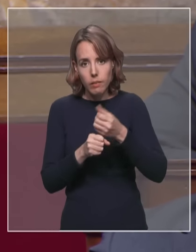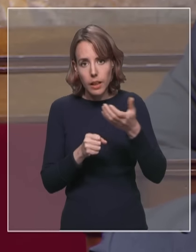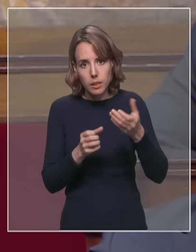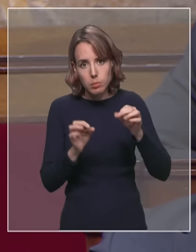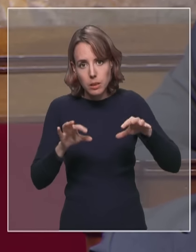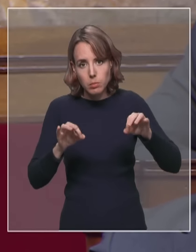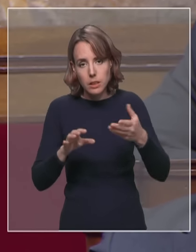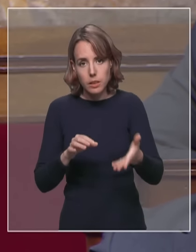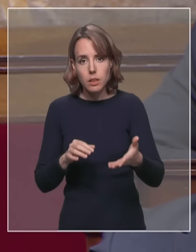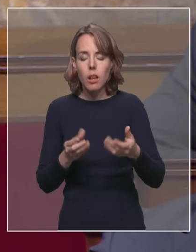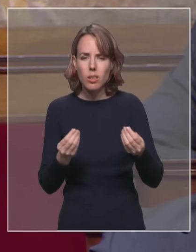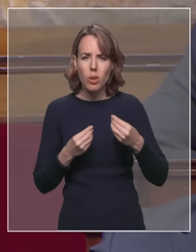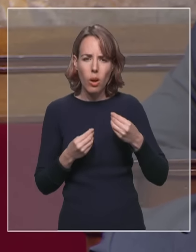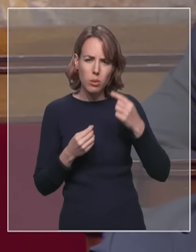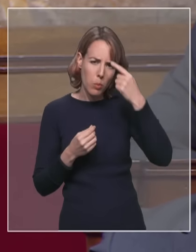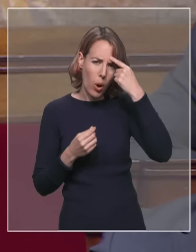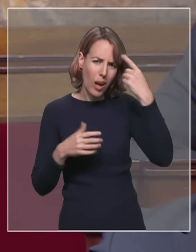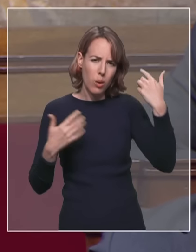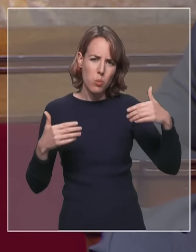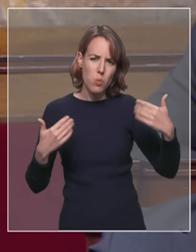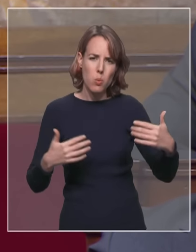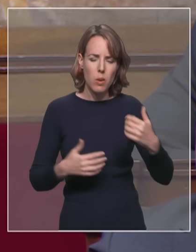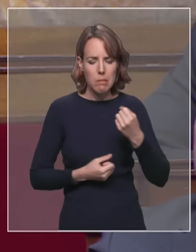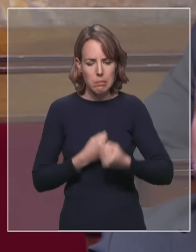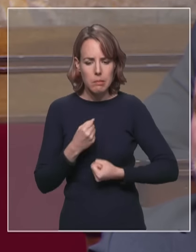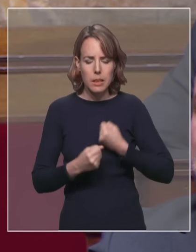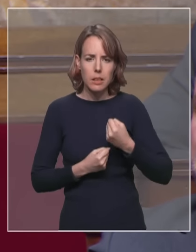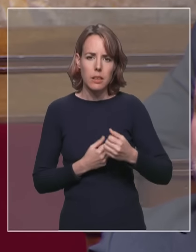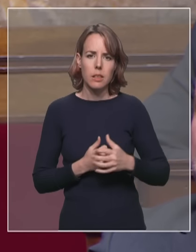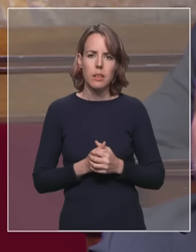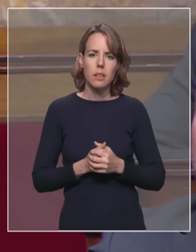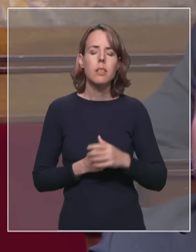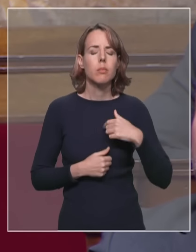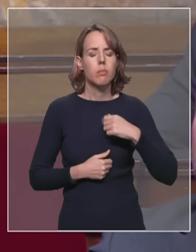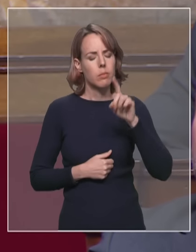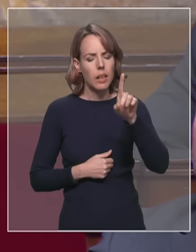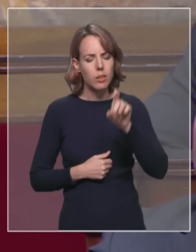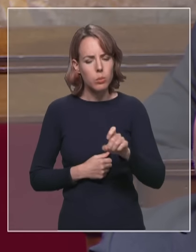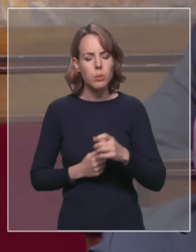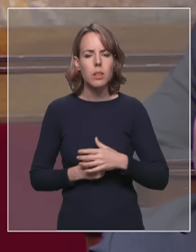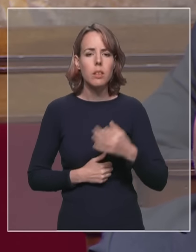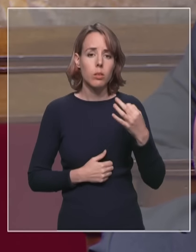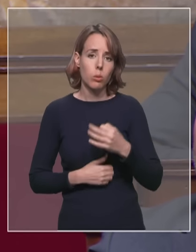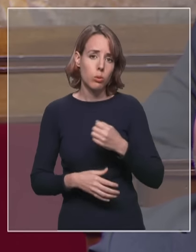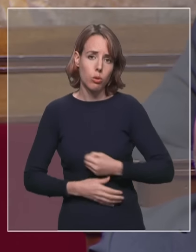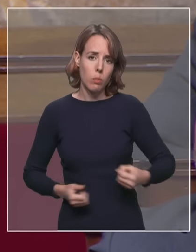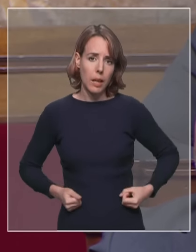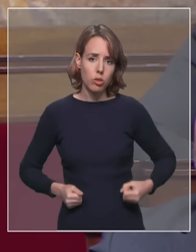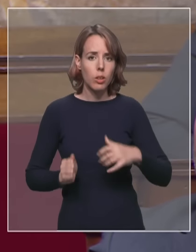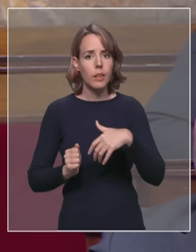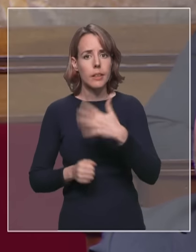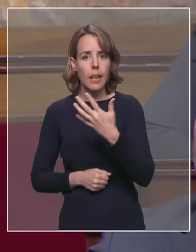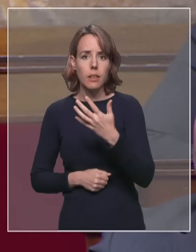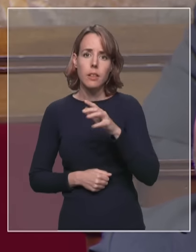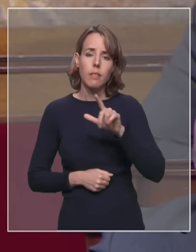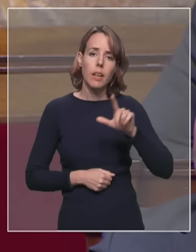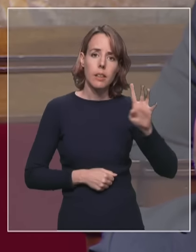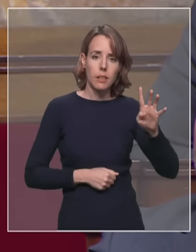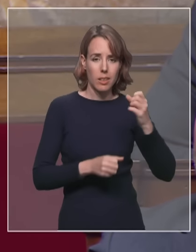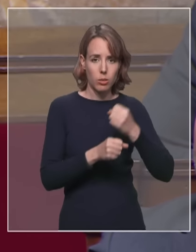lourdement sur le moral des salariés. Alors, Madame la Ministre, voici mes questions. Alors que le taux de chômage des 15-24 ans augmente de